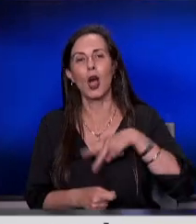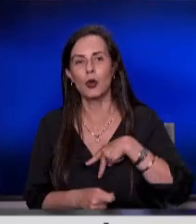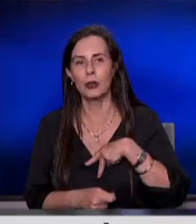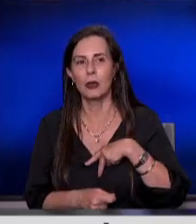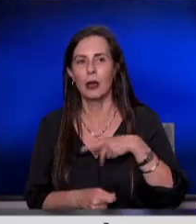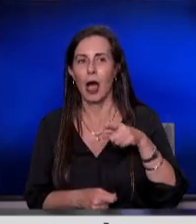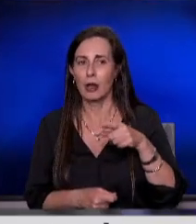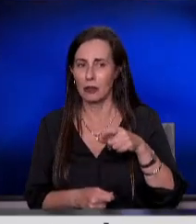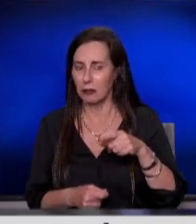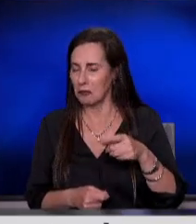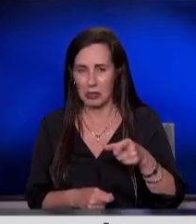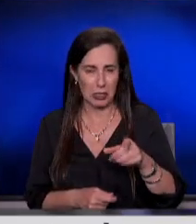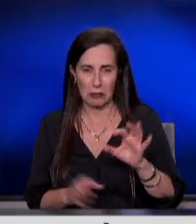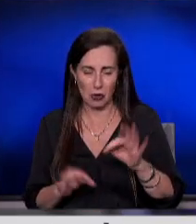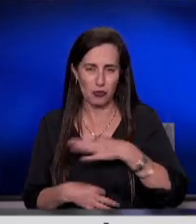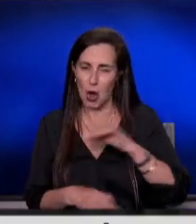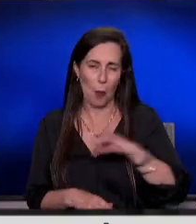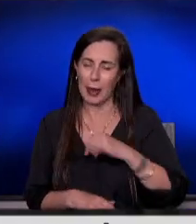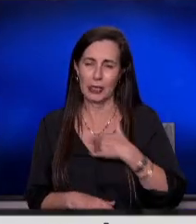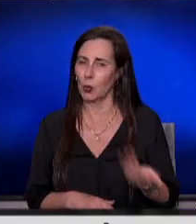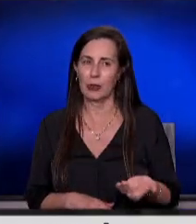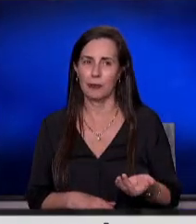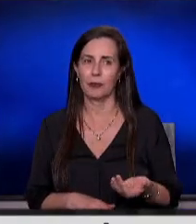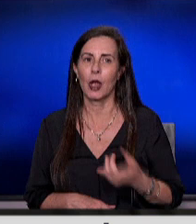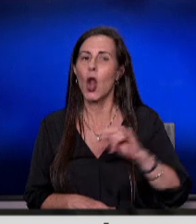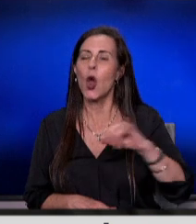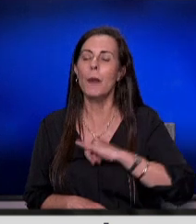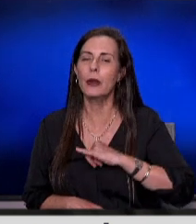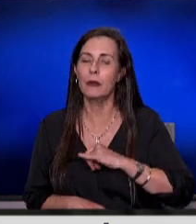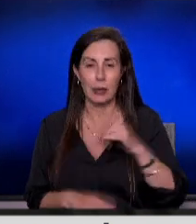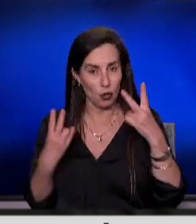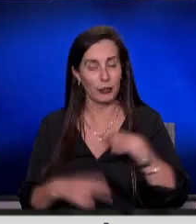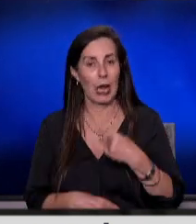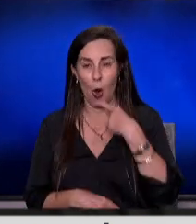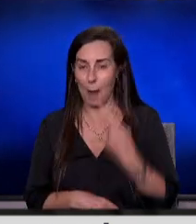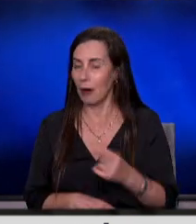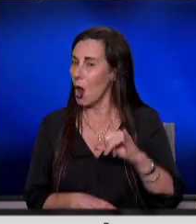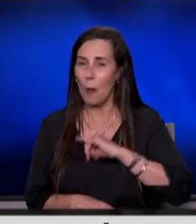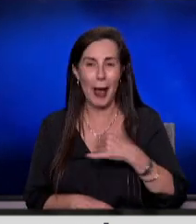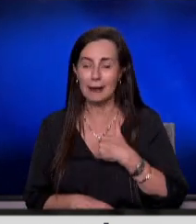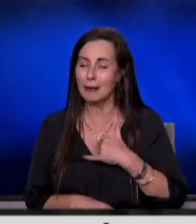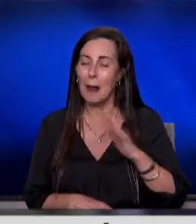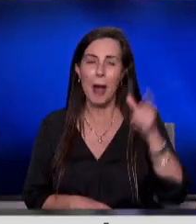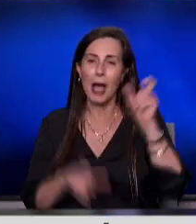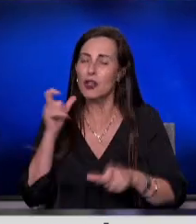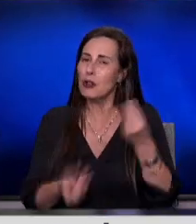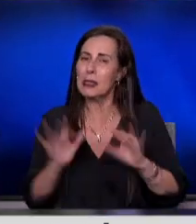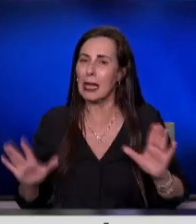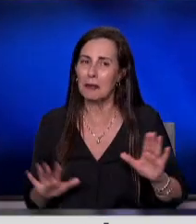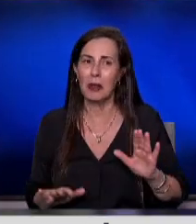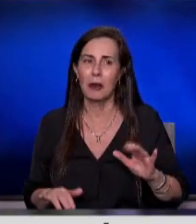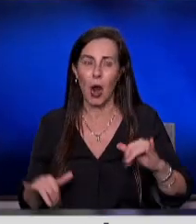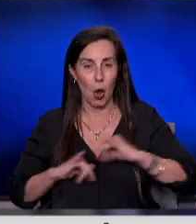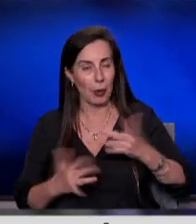מכוון למשהו שמבחינתי ממש לא מעניין אותי. לא מעניין אותי, וזה חשוב לי לומר, לא מעניין אותי במה אנשים משחקים. אני לא מעניין אותך